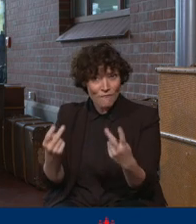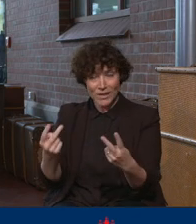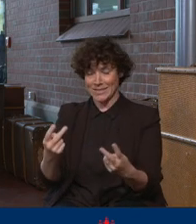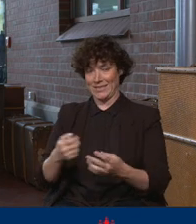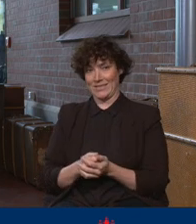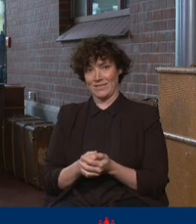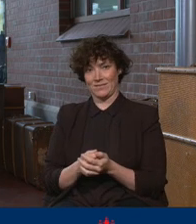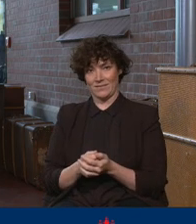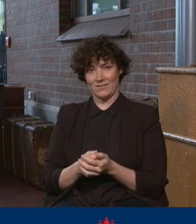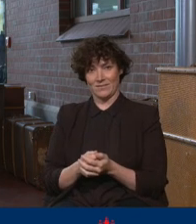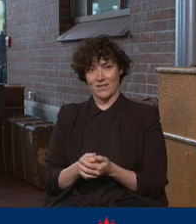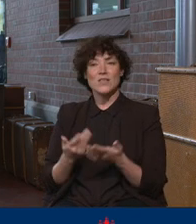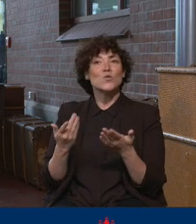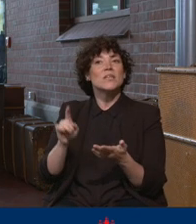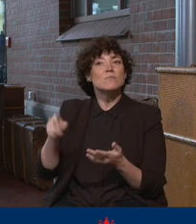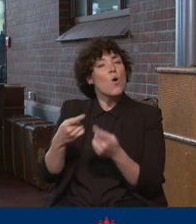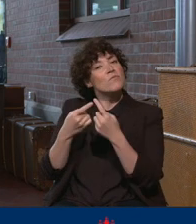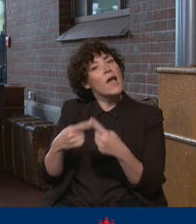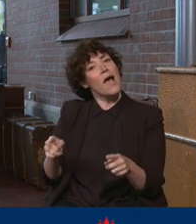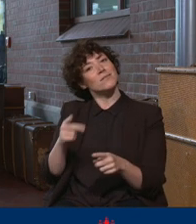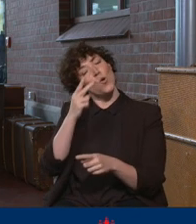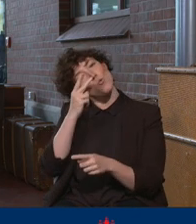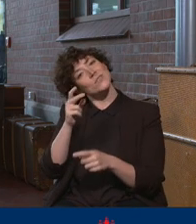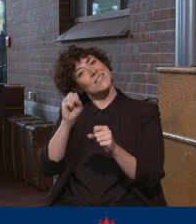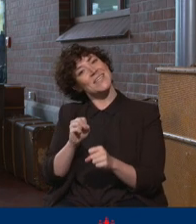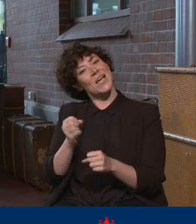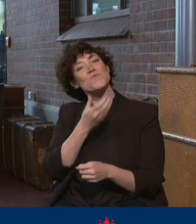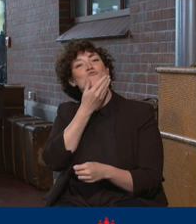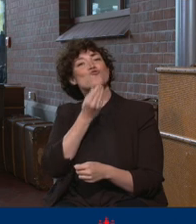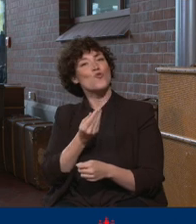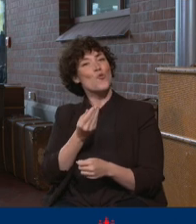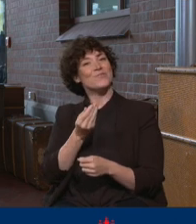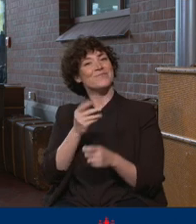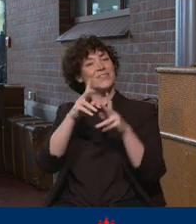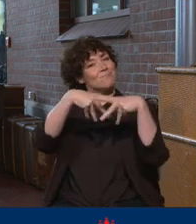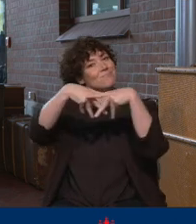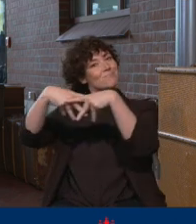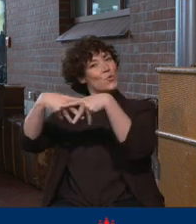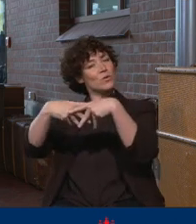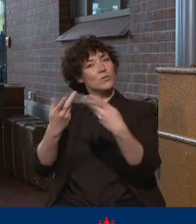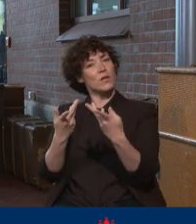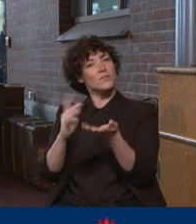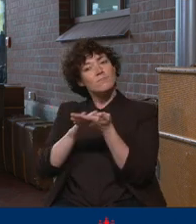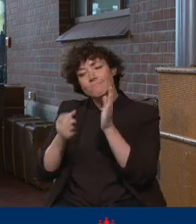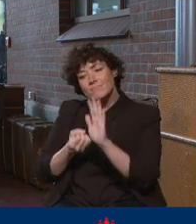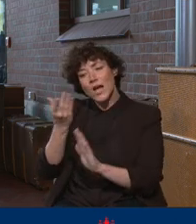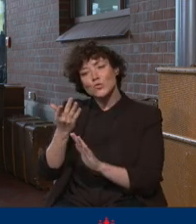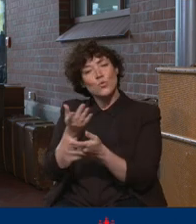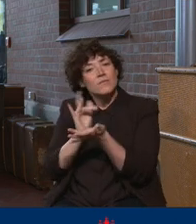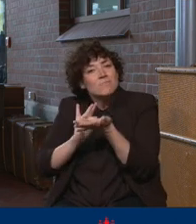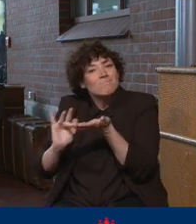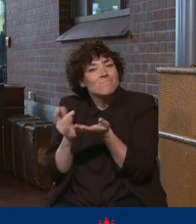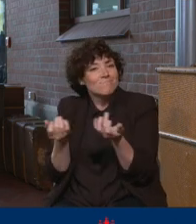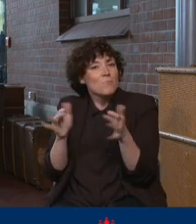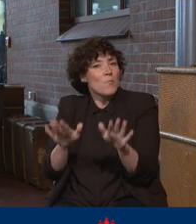andere auch also so finden wir das eigentlich ziemlich gut und deshalb haben wir die planungen auch sozusagen daraufhin